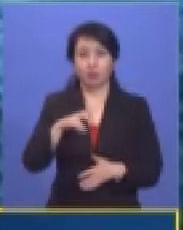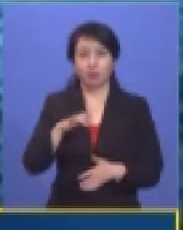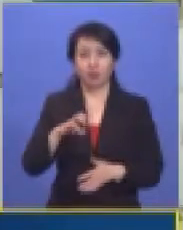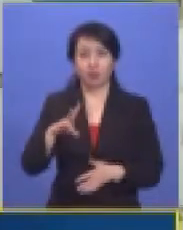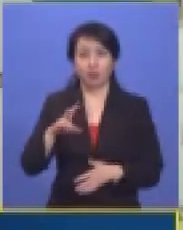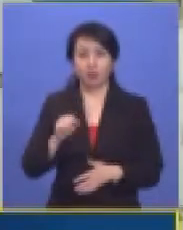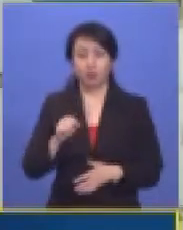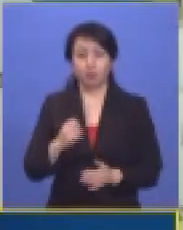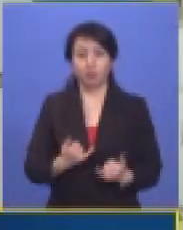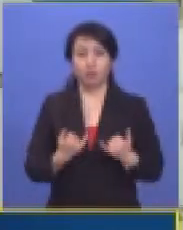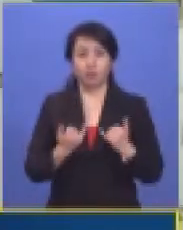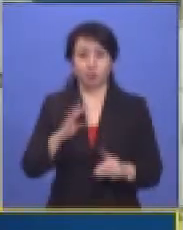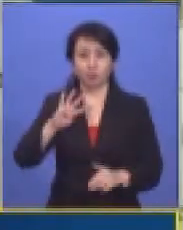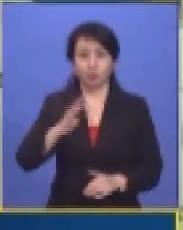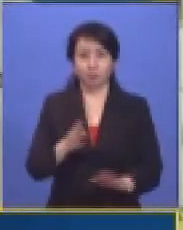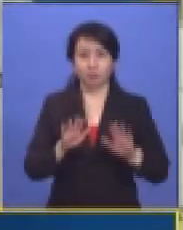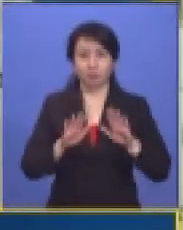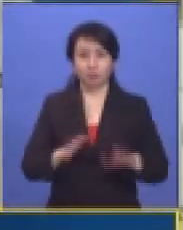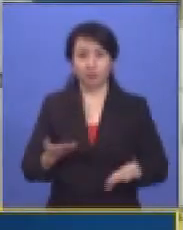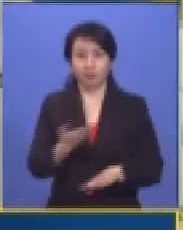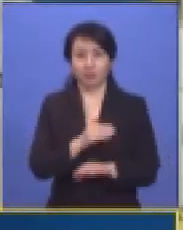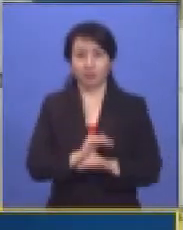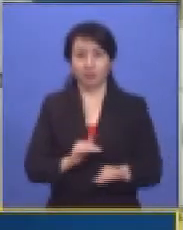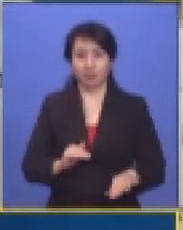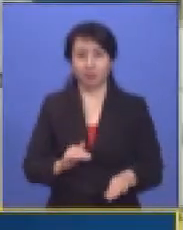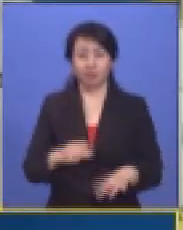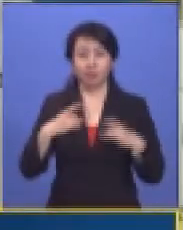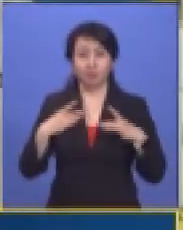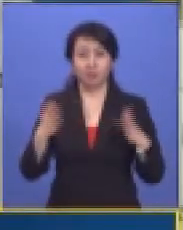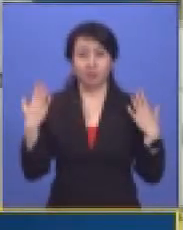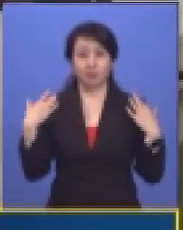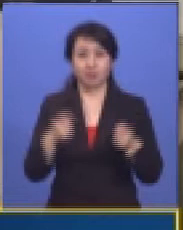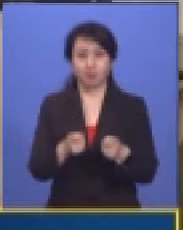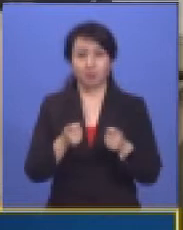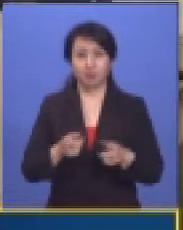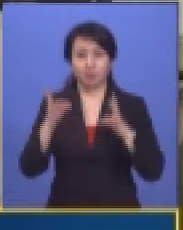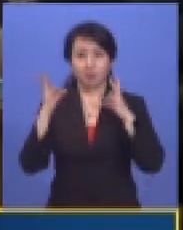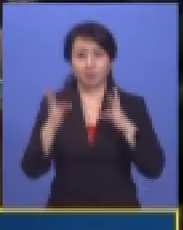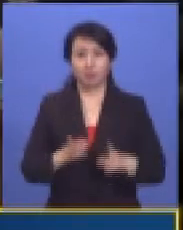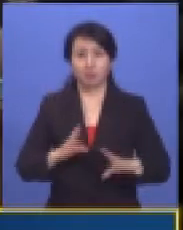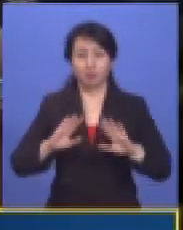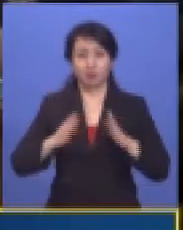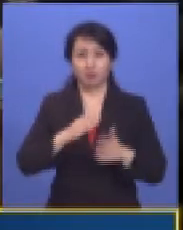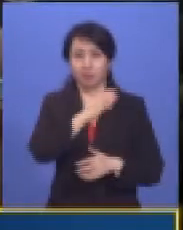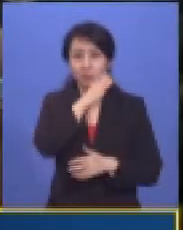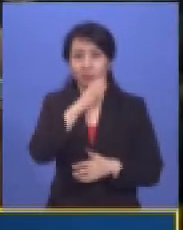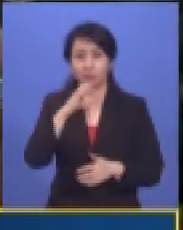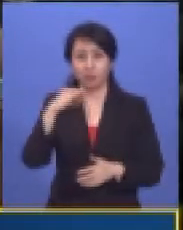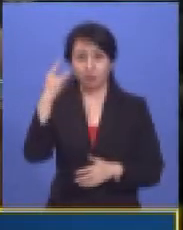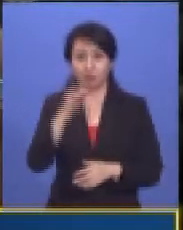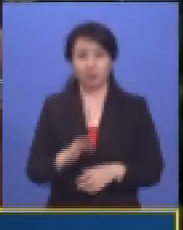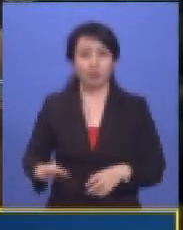имени Малика Габдуллина. С почетным 4-м местом наших ребят лично поздравил начальник департамента по чрезвычайным